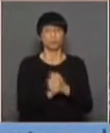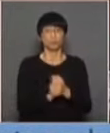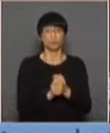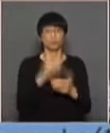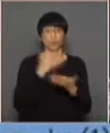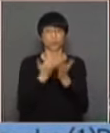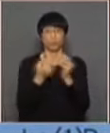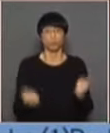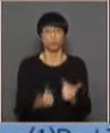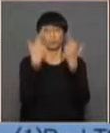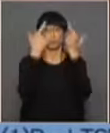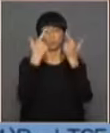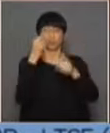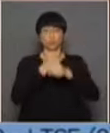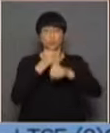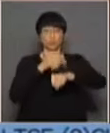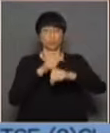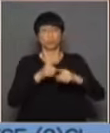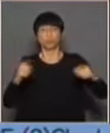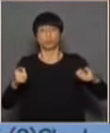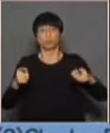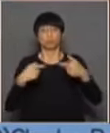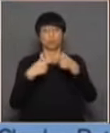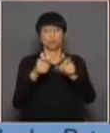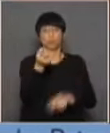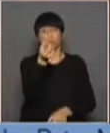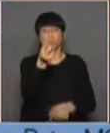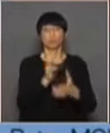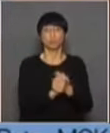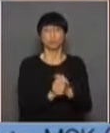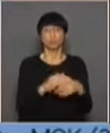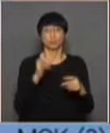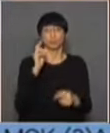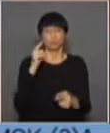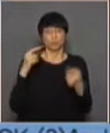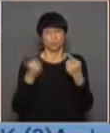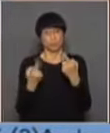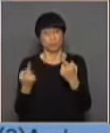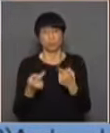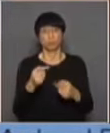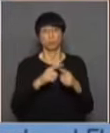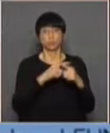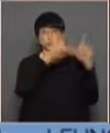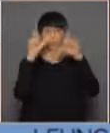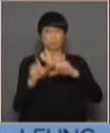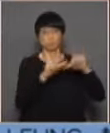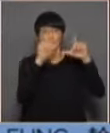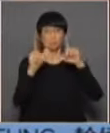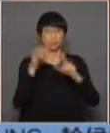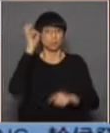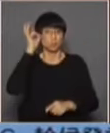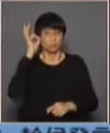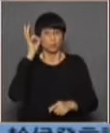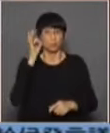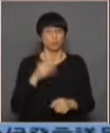高、工时长、工资低，百几万穷人终日生活在生存和温饱之